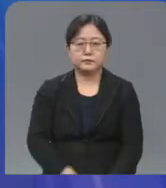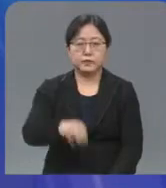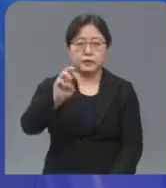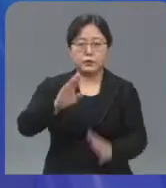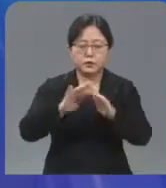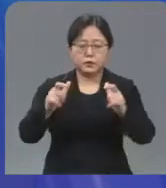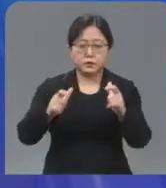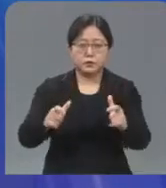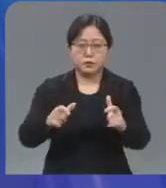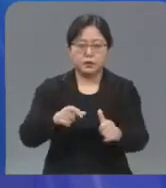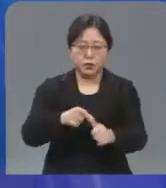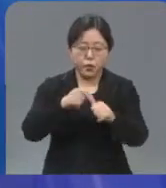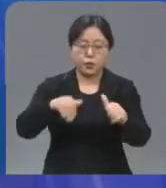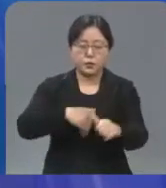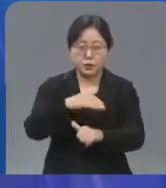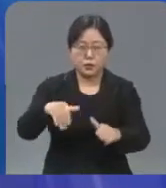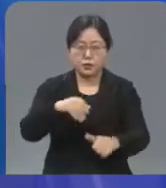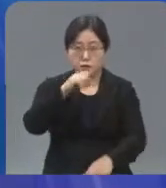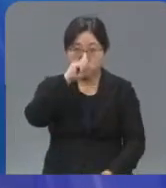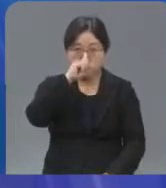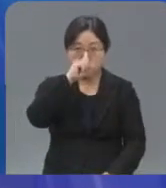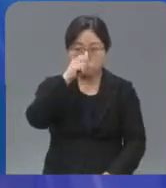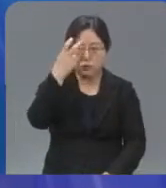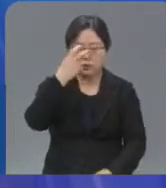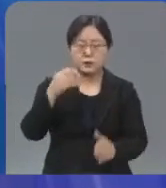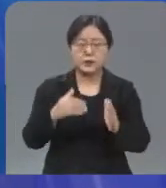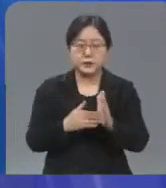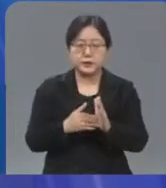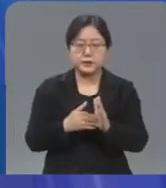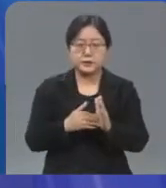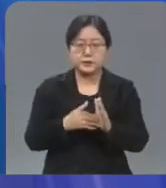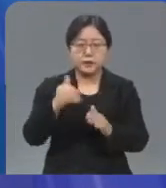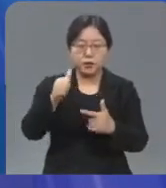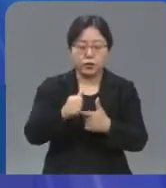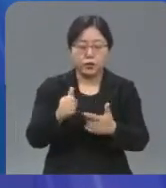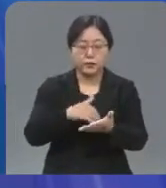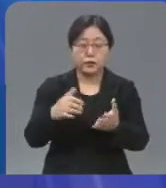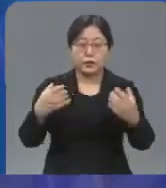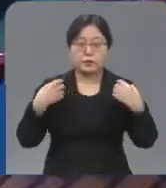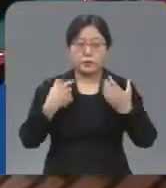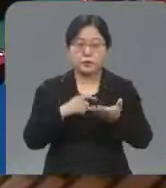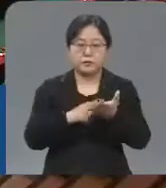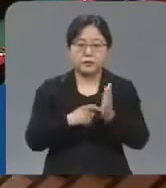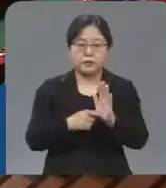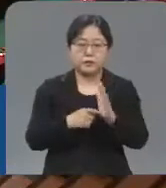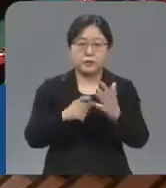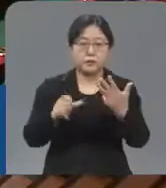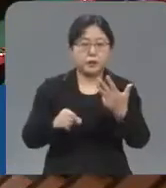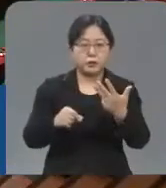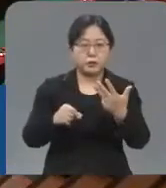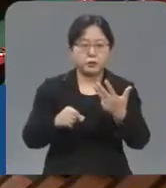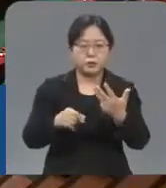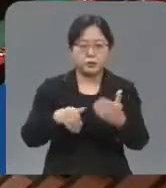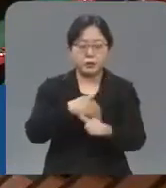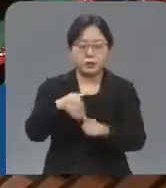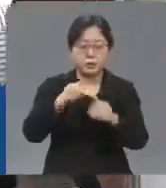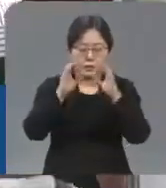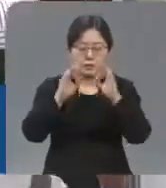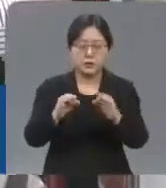광주와 전남 지역의 고용 상황이 호전된 것으로 나타났습니다. 호남지방통계청이 발표한 지난달 고용 동향 자료를